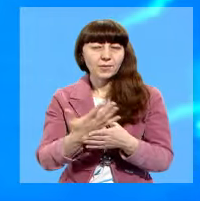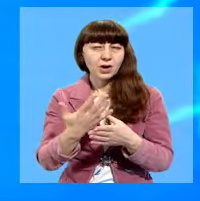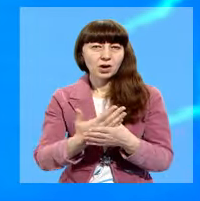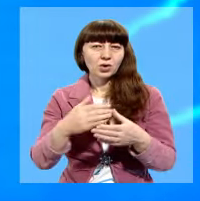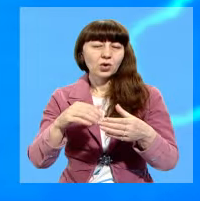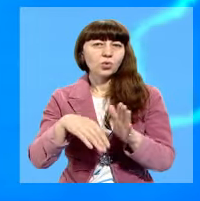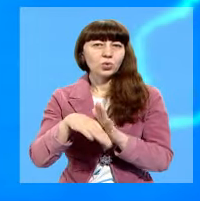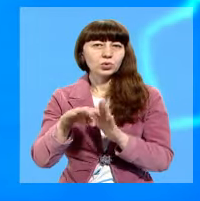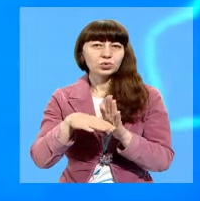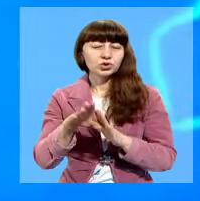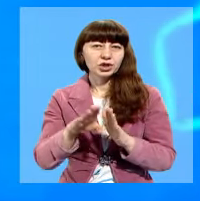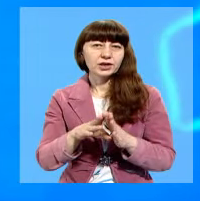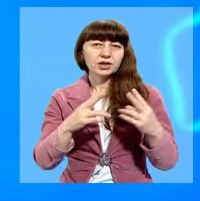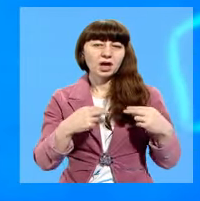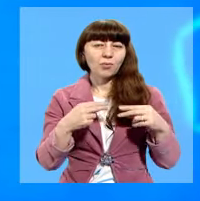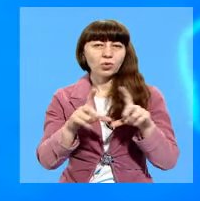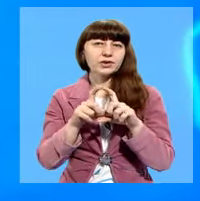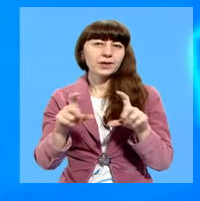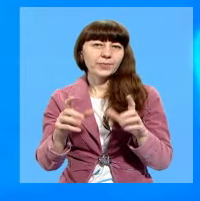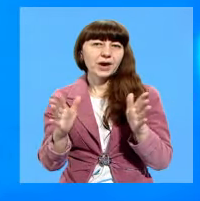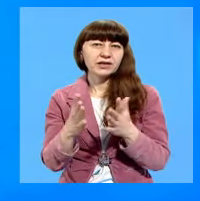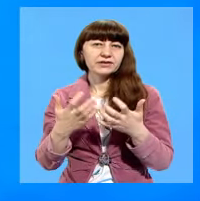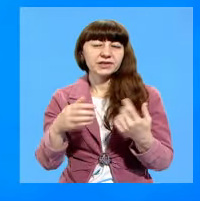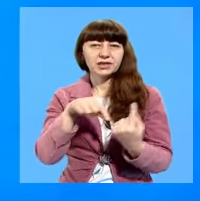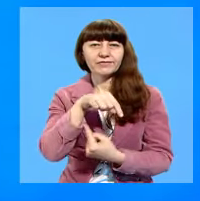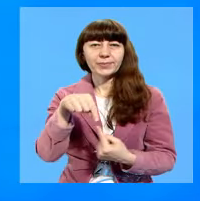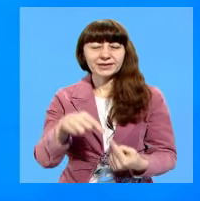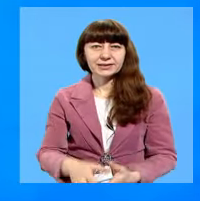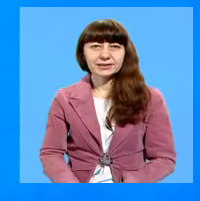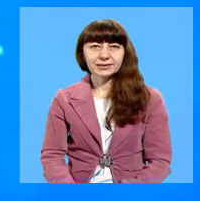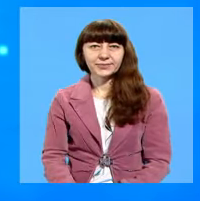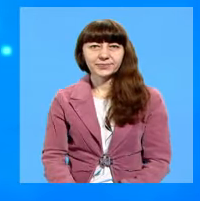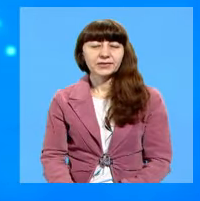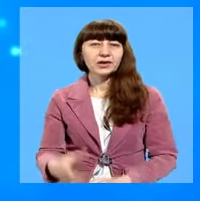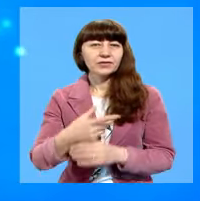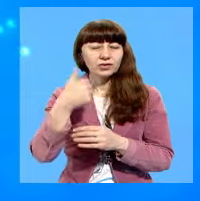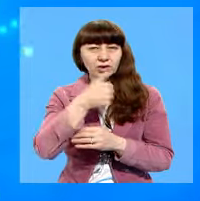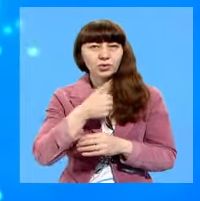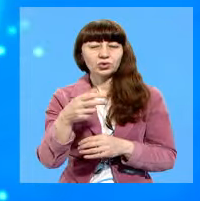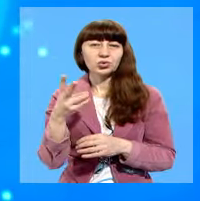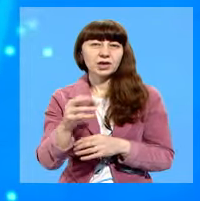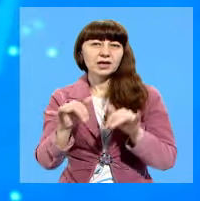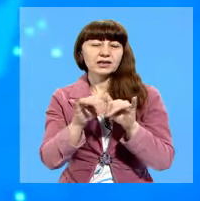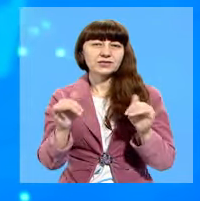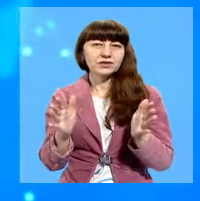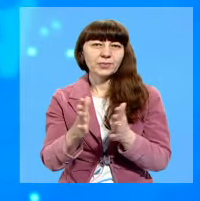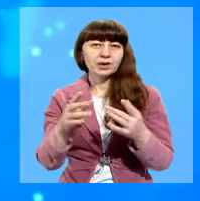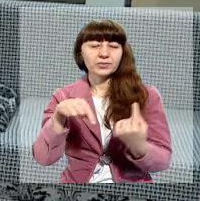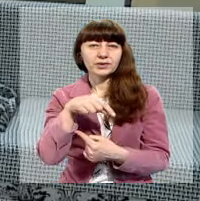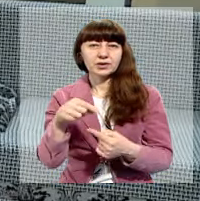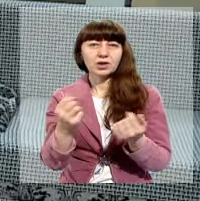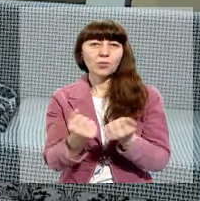тигізуде. Биыл тобыл өлкесіндегі шағын кәсіпкерлікті дамытуға 10 миллиард теңгеден артық қаражат қаралып отыр.